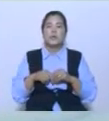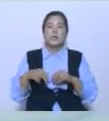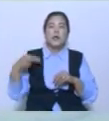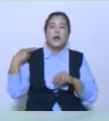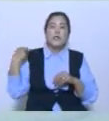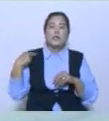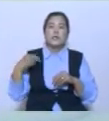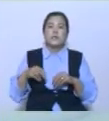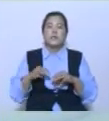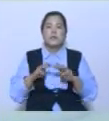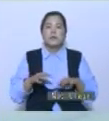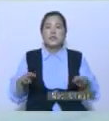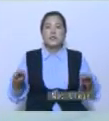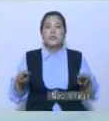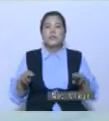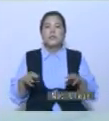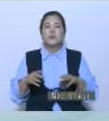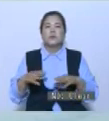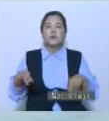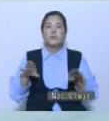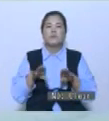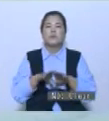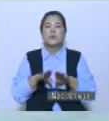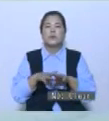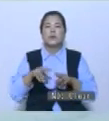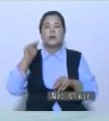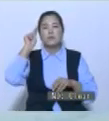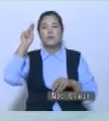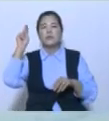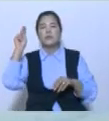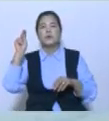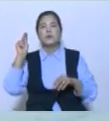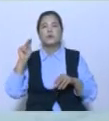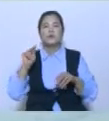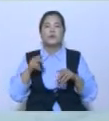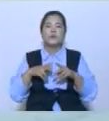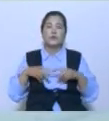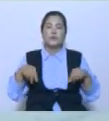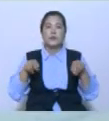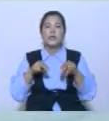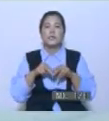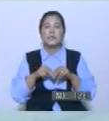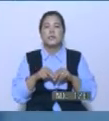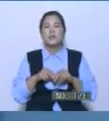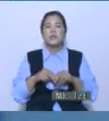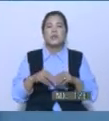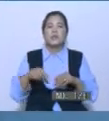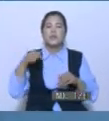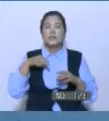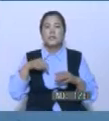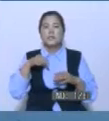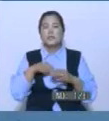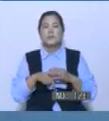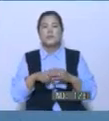әскери комиссариатты, сонымен қатар білім беру ұйымдарын, мынау ішкі саясат басқармасы